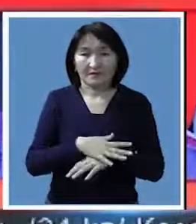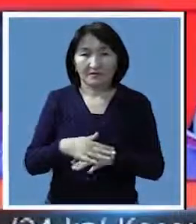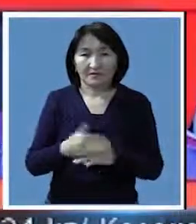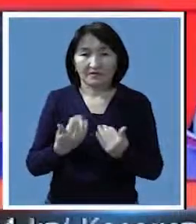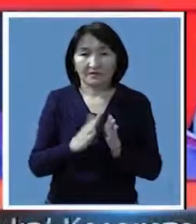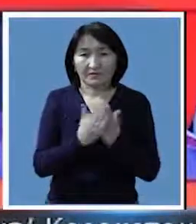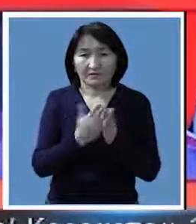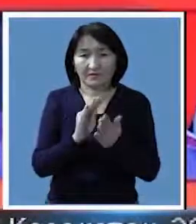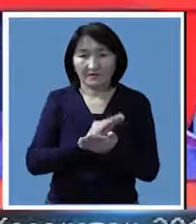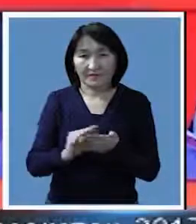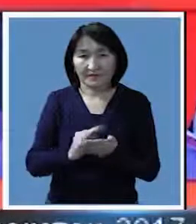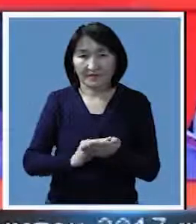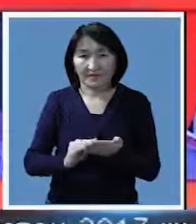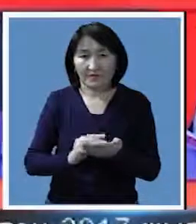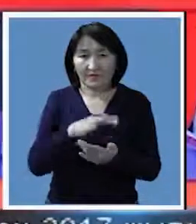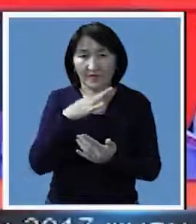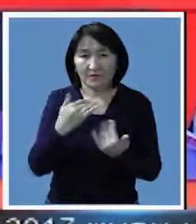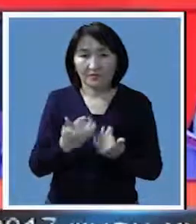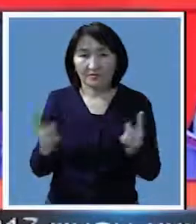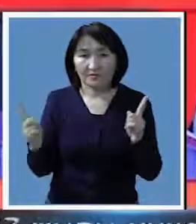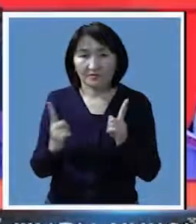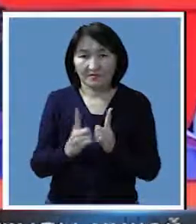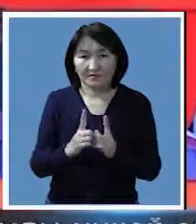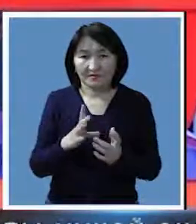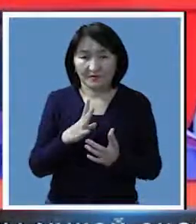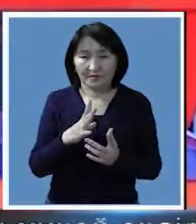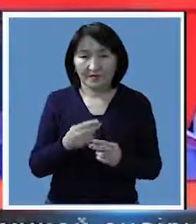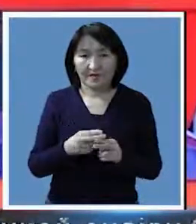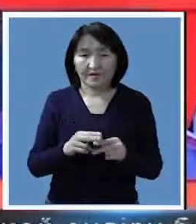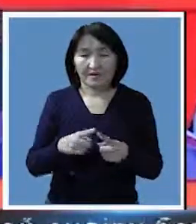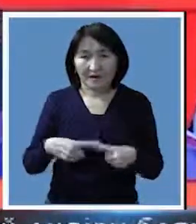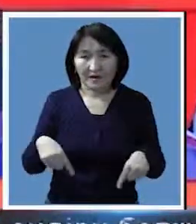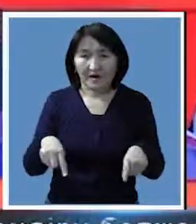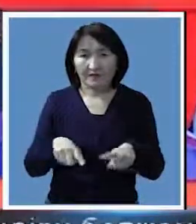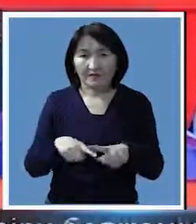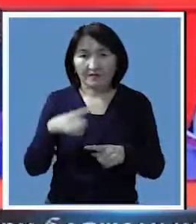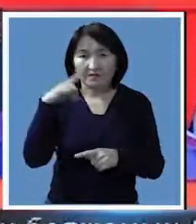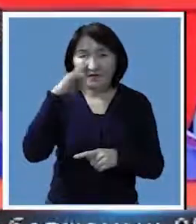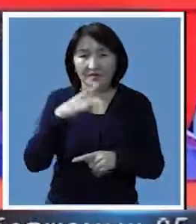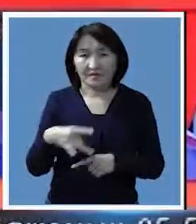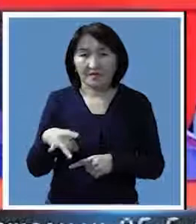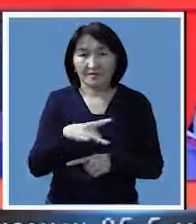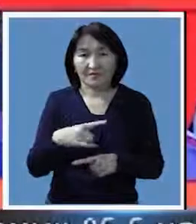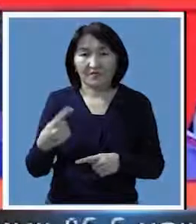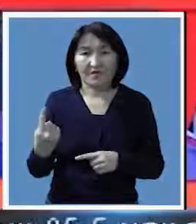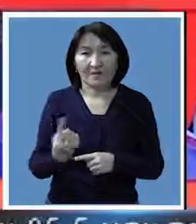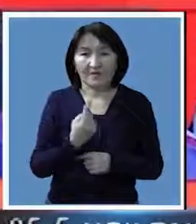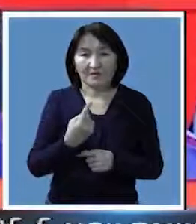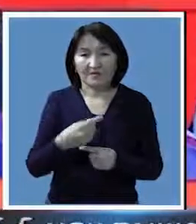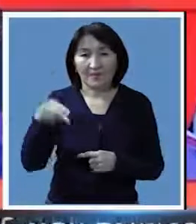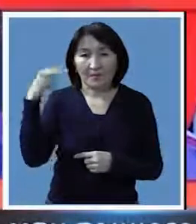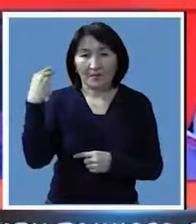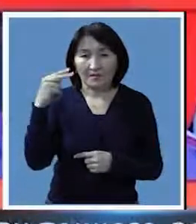қалам тербеген авторлардың бас қосу өтті. Бұл игілікті шара Қазақстан Республикасының тұңғыш президенті күніне орай